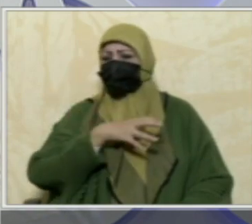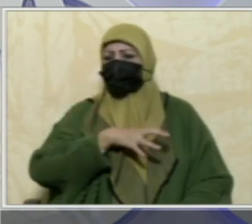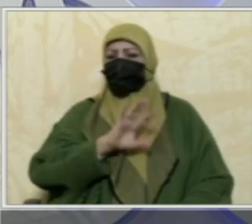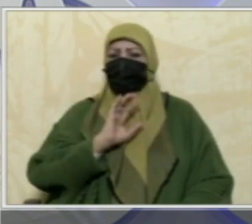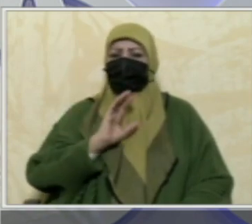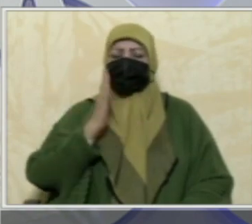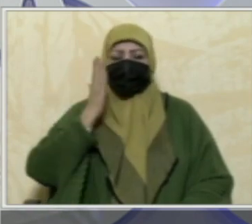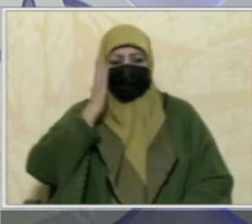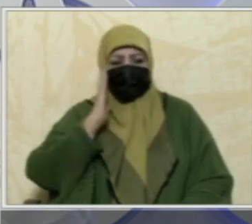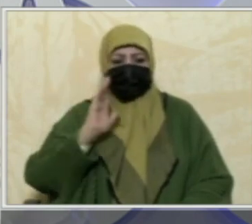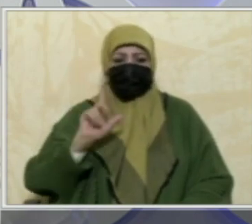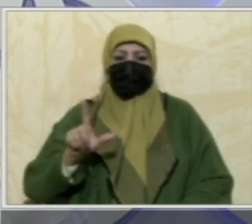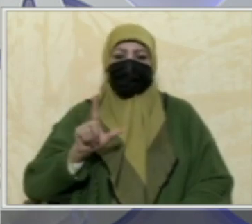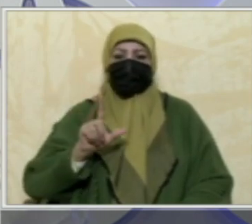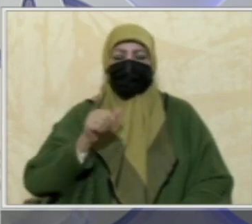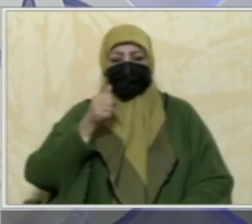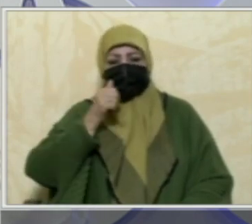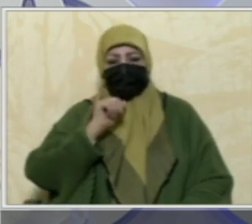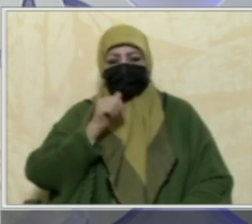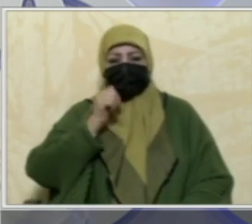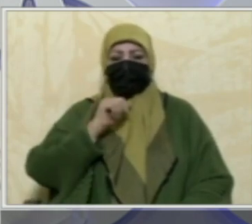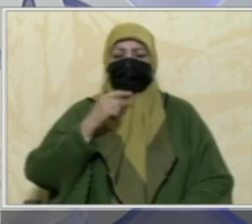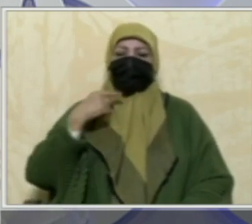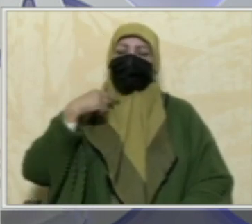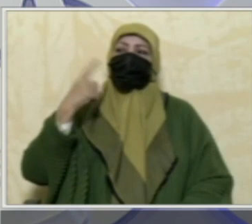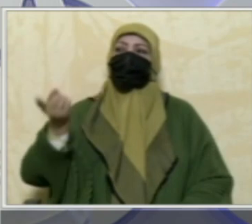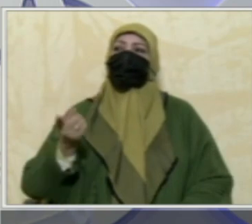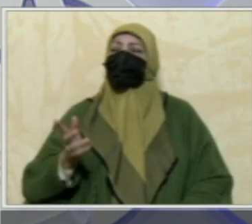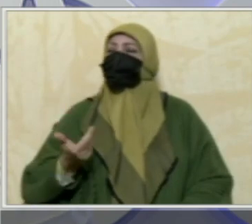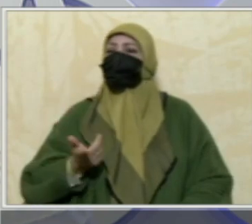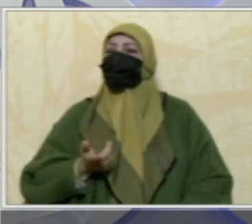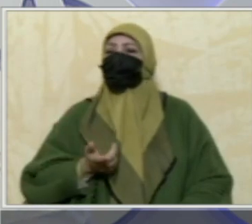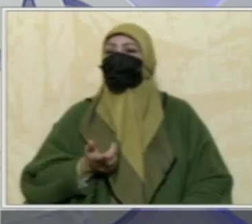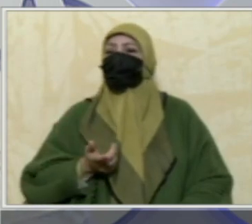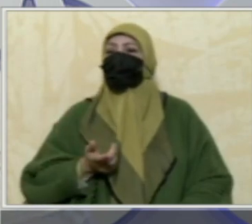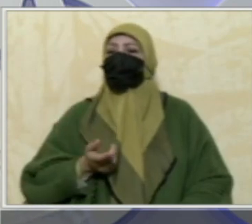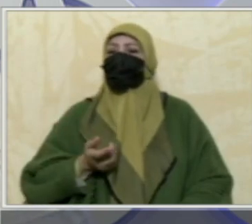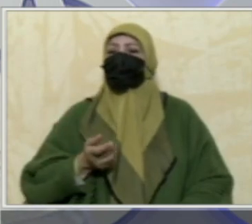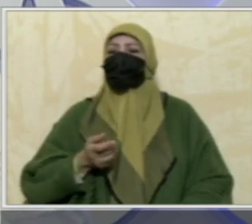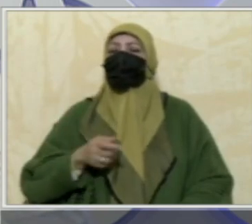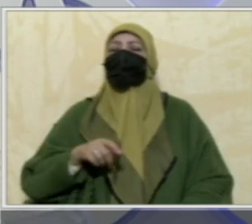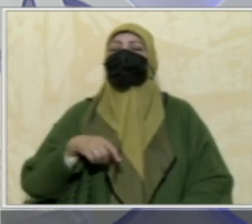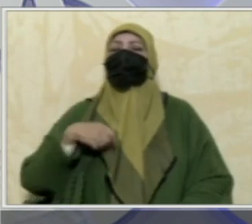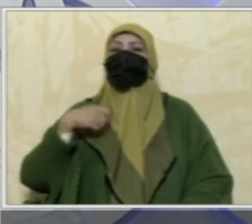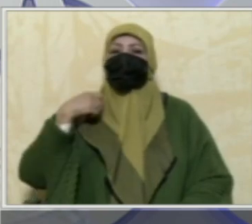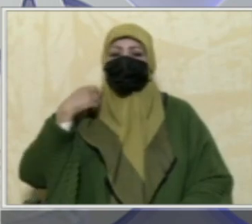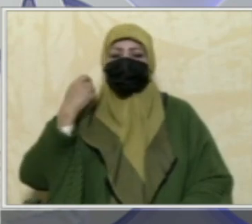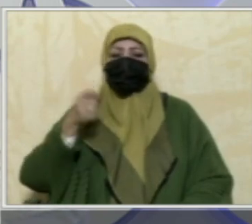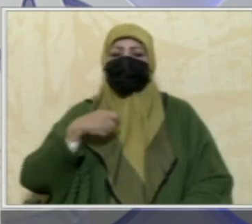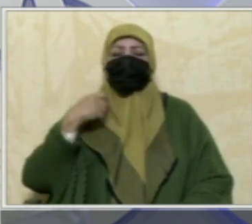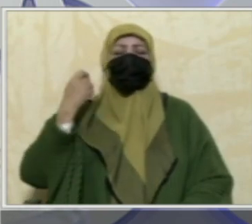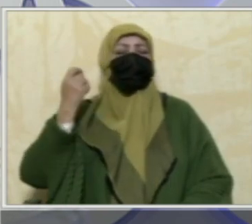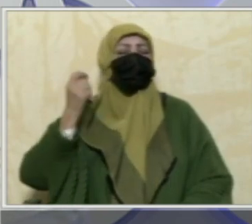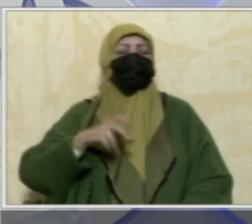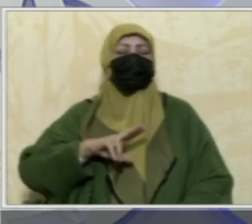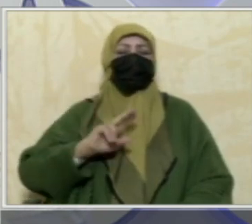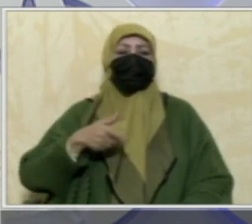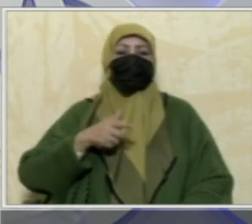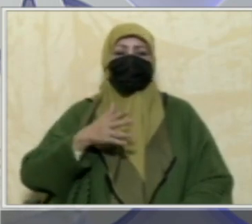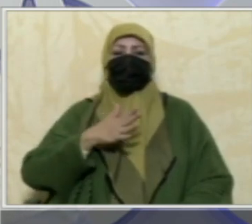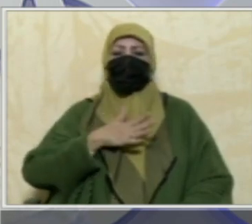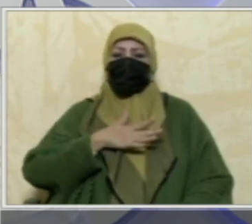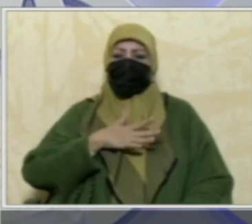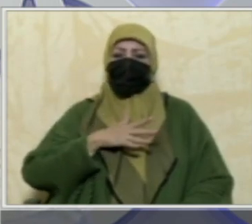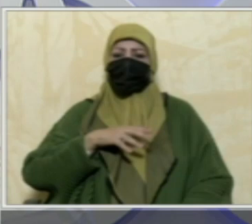شو بنسموه هناك اليس هو الوطني عند وبالتالي ايها الناس كلمه راي اسباني وروماني وخرطومي